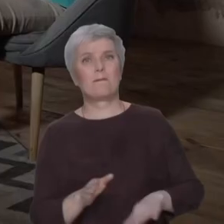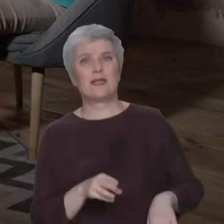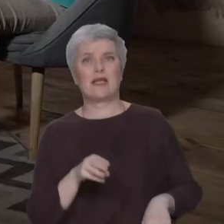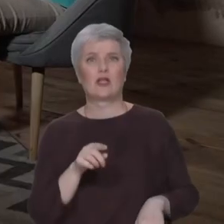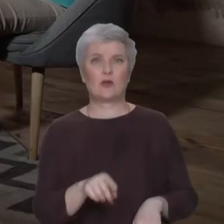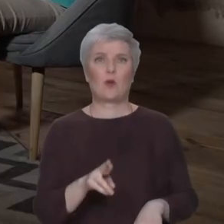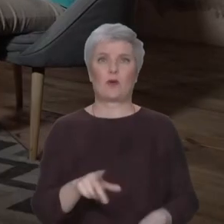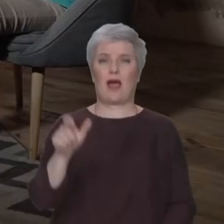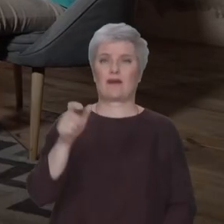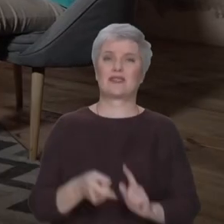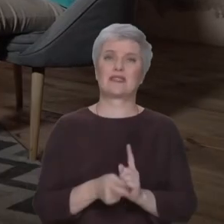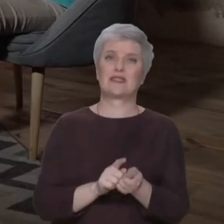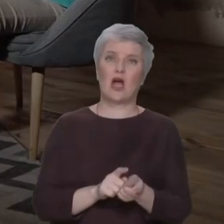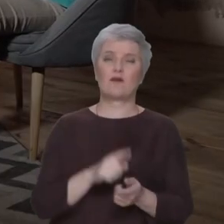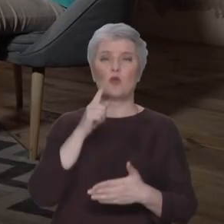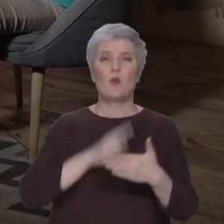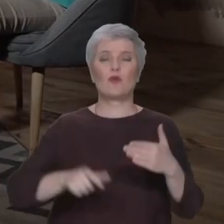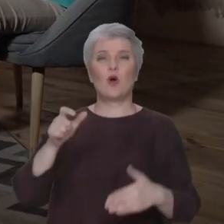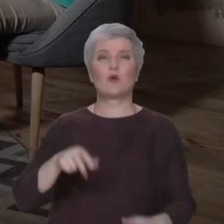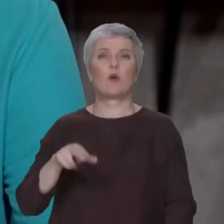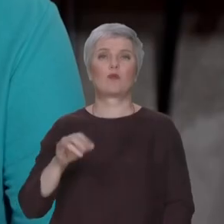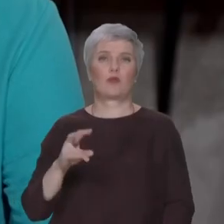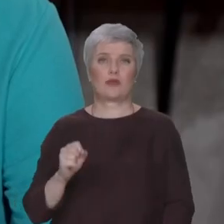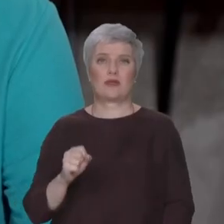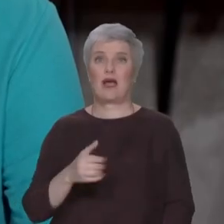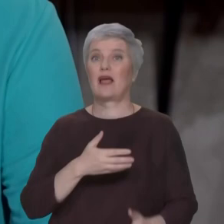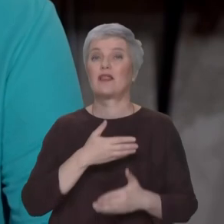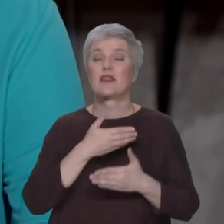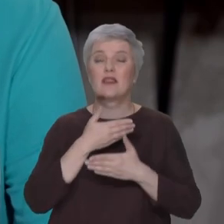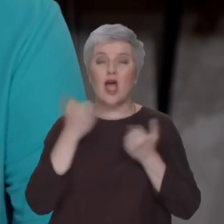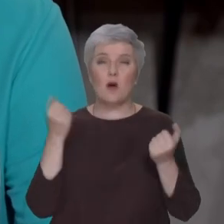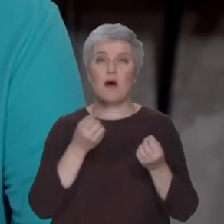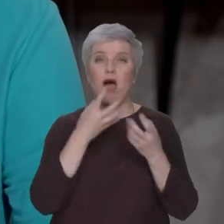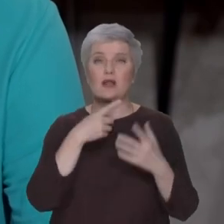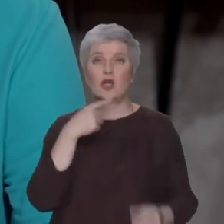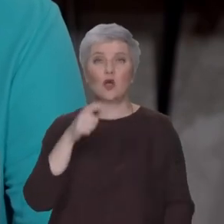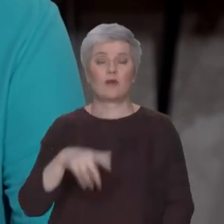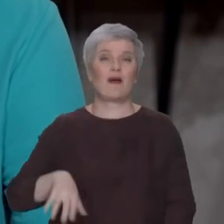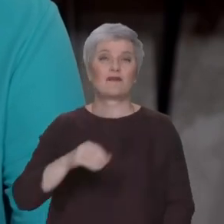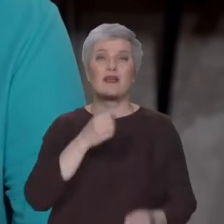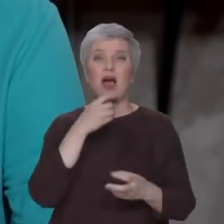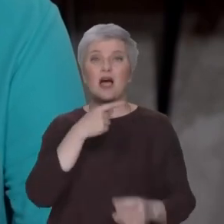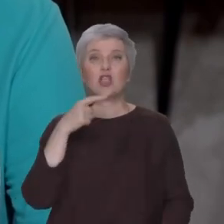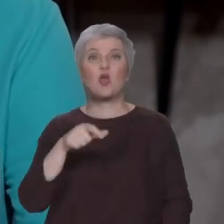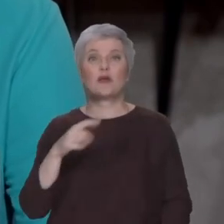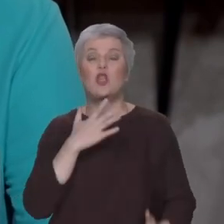особою Путіна, він навіть сказав, чому він став, і типу, він правий, нема гарних росіян. Всі гарні росіяни люблять